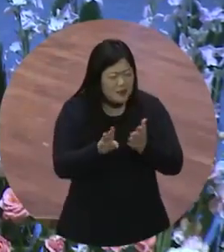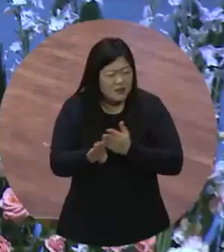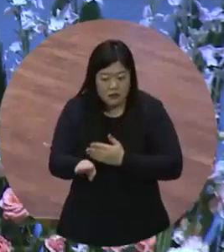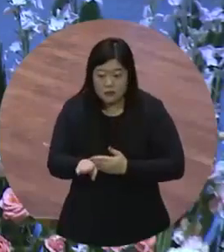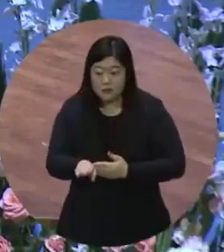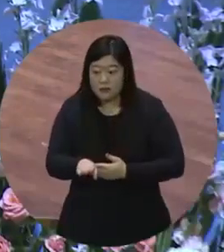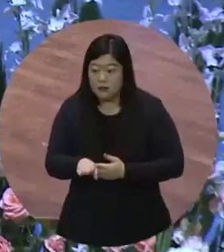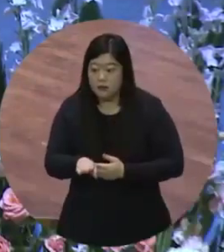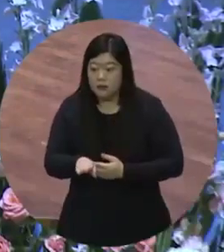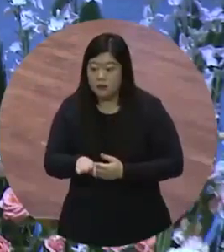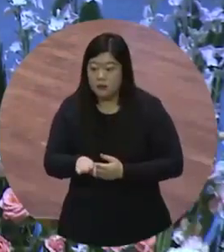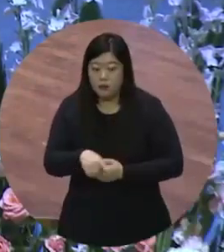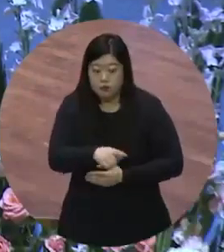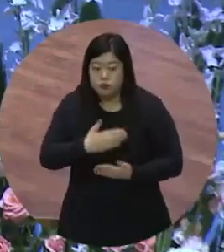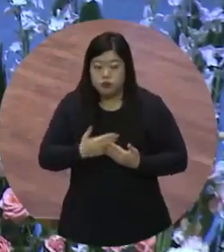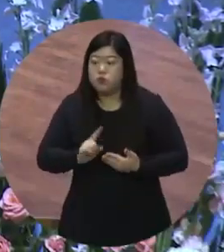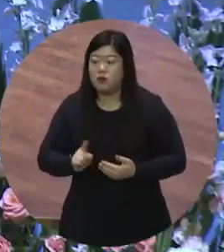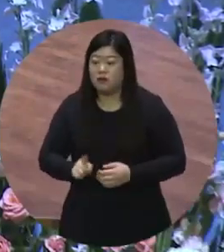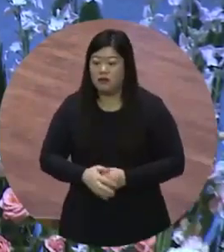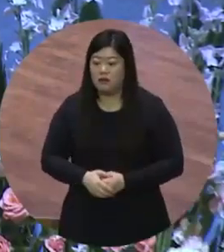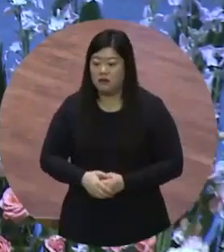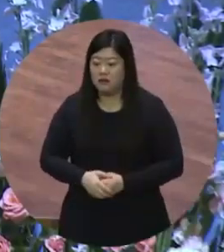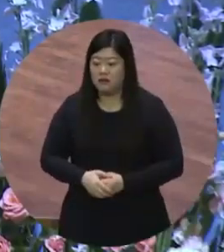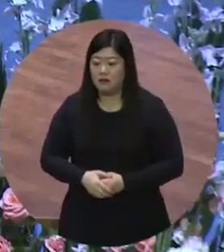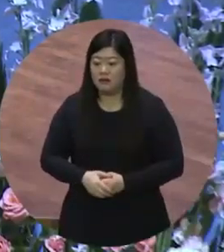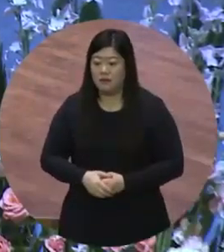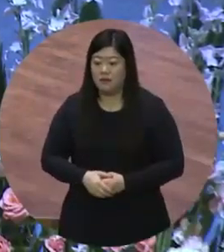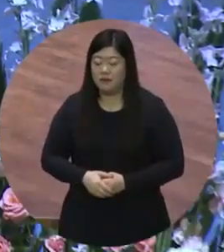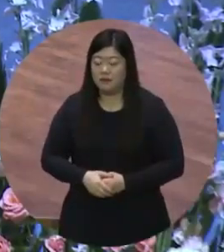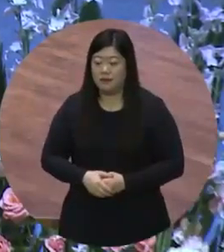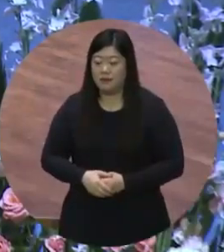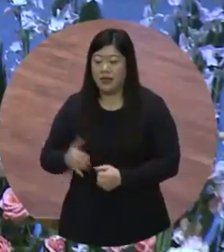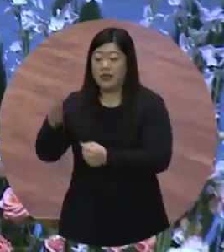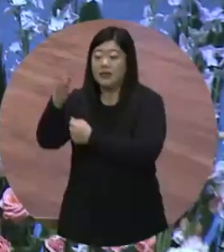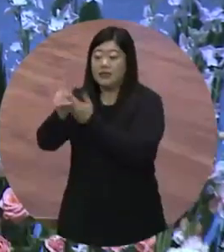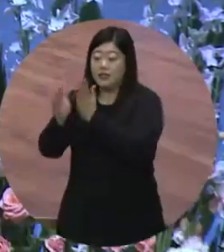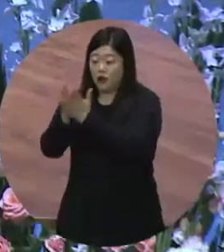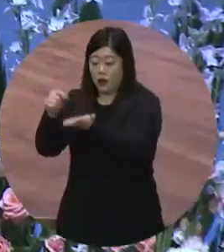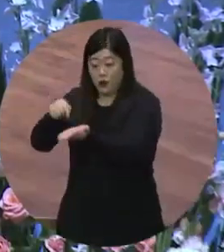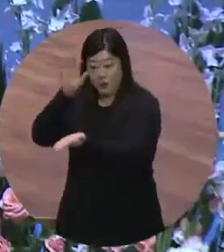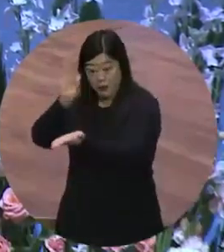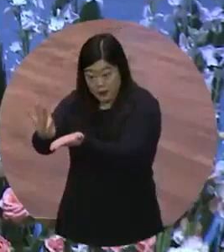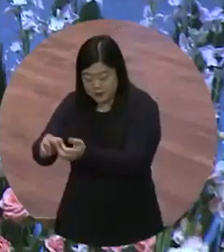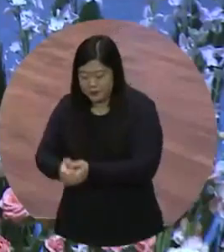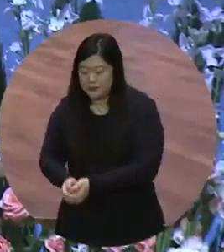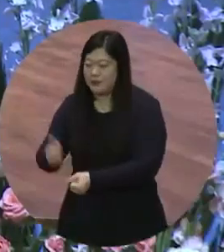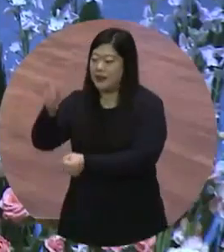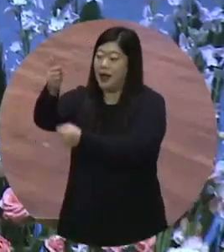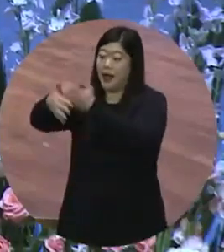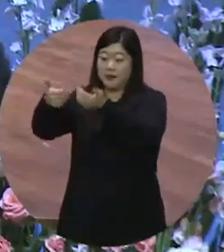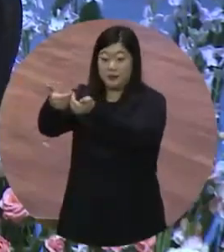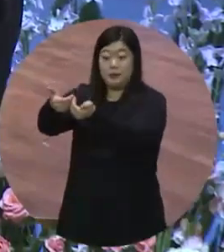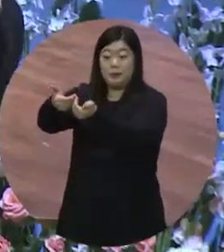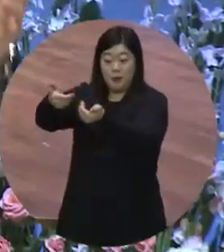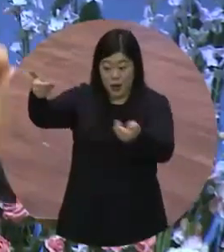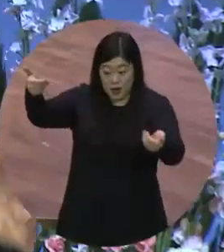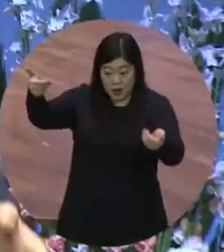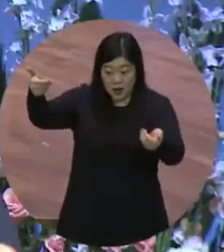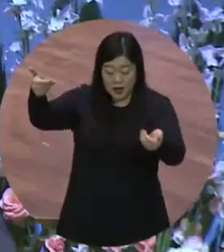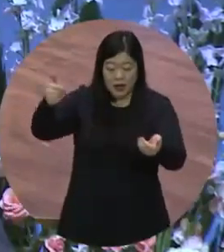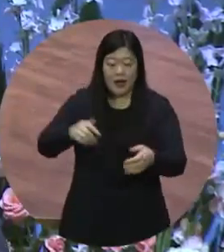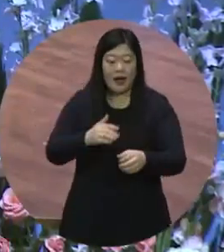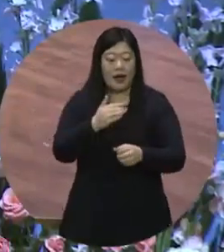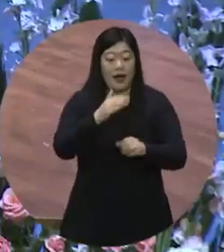이렇게 되면 뭐요? 성경에 나왔습니다. 불신자 상태. 하나님 떠난 사람들이 망하는 여섯 가지